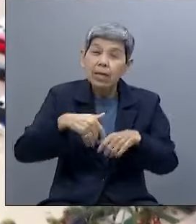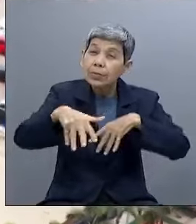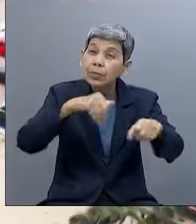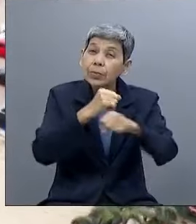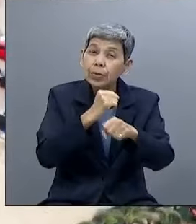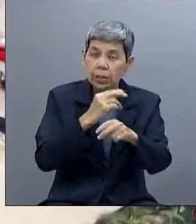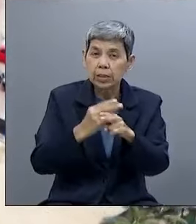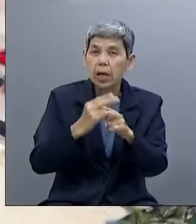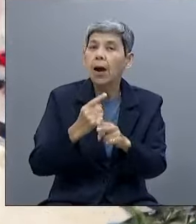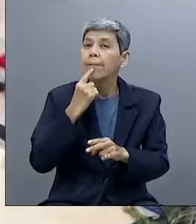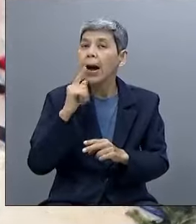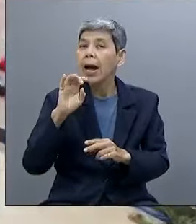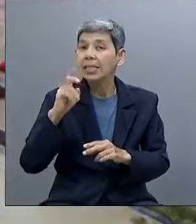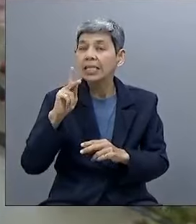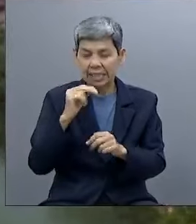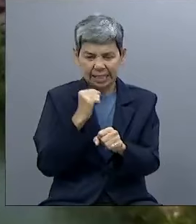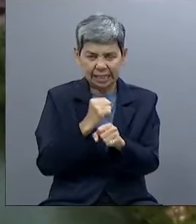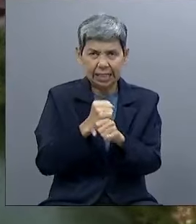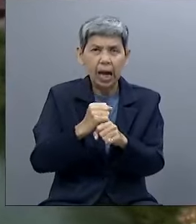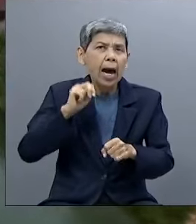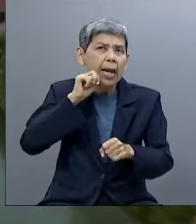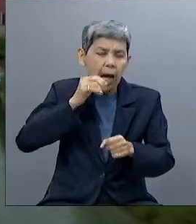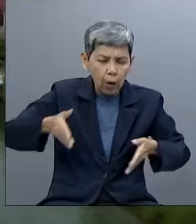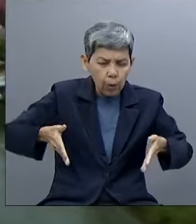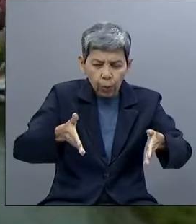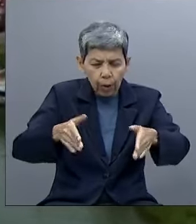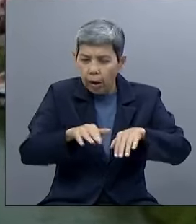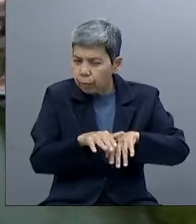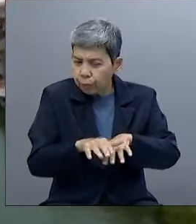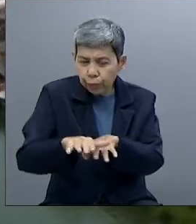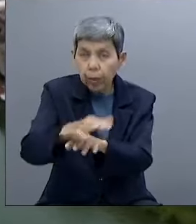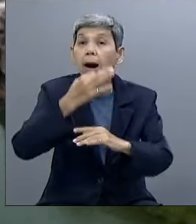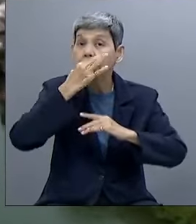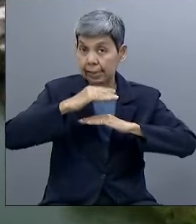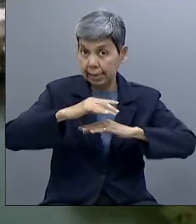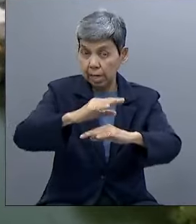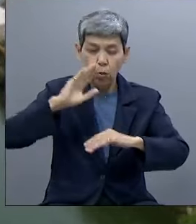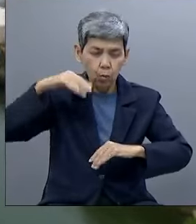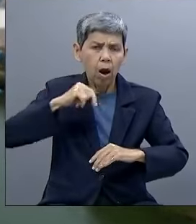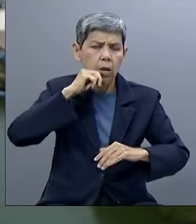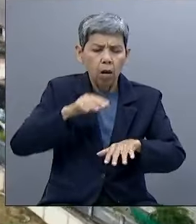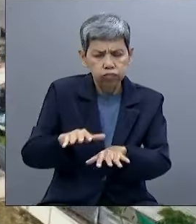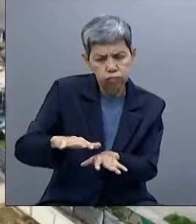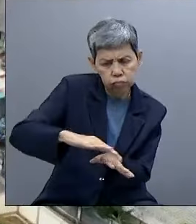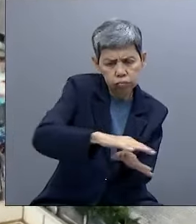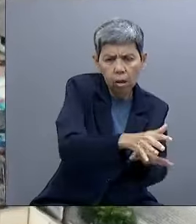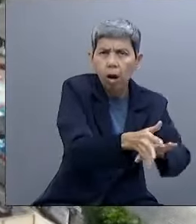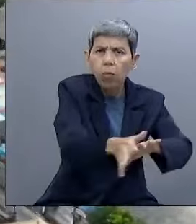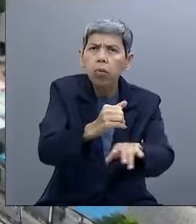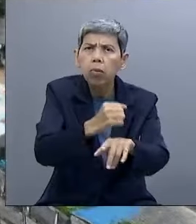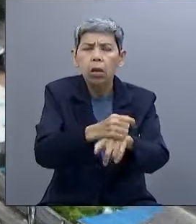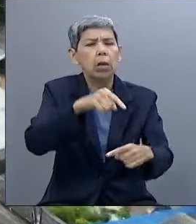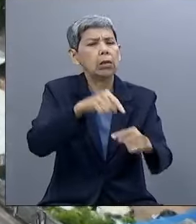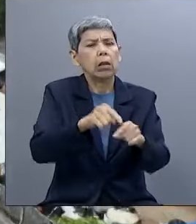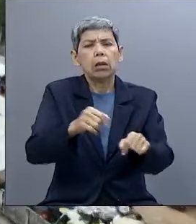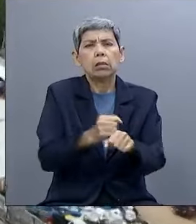าปากปึกค่ะเพราะว่าเป็นพื้นที่ปากแม่น้ำไหลลงสู่ทะเลแต่ต่อมาแม่น้ำเปลี่ยนทิศทางการไหลนะคะปากแม่น้ำจึง